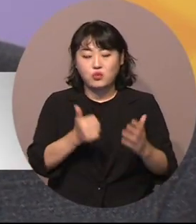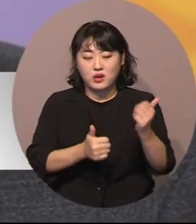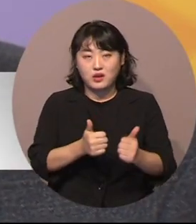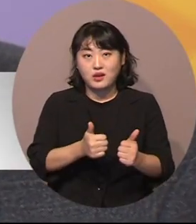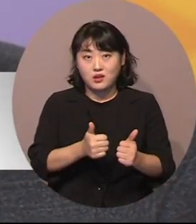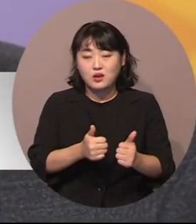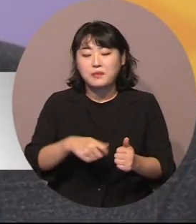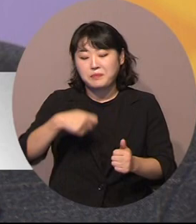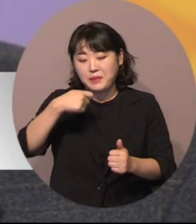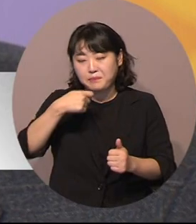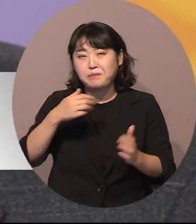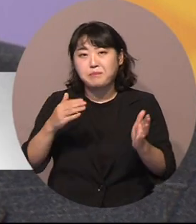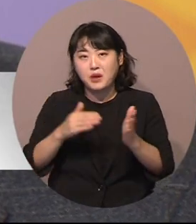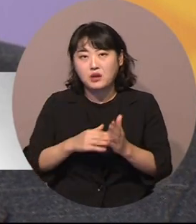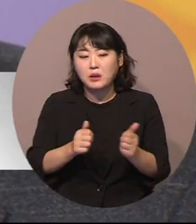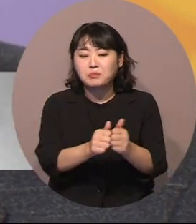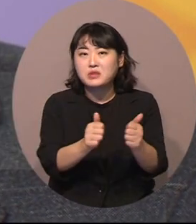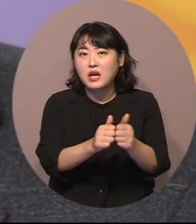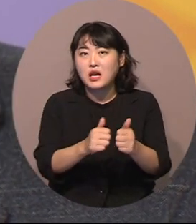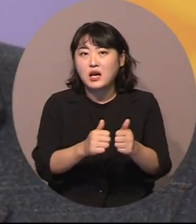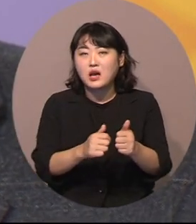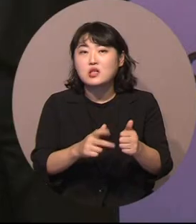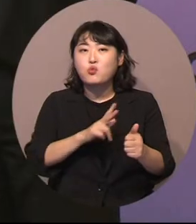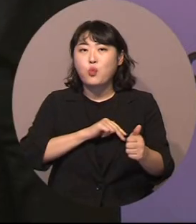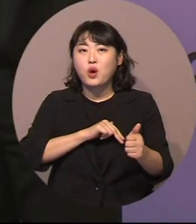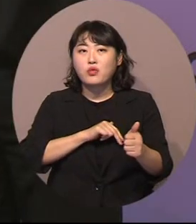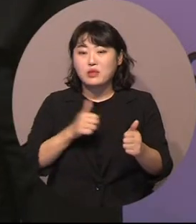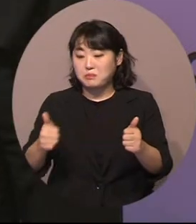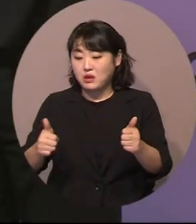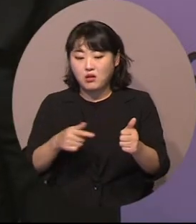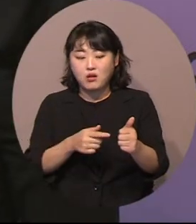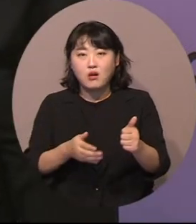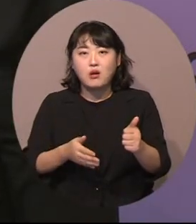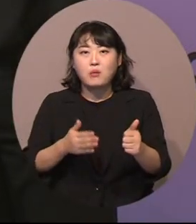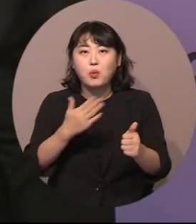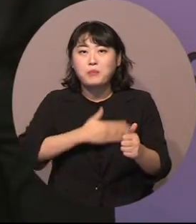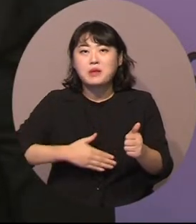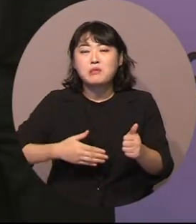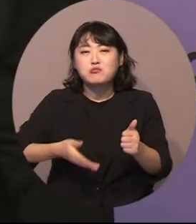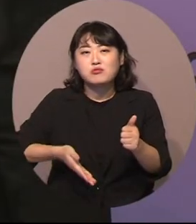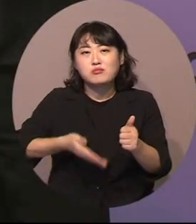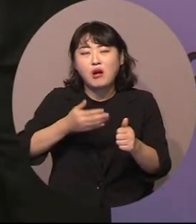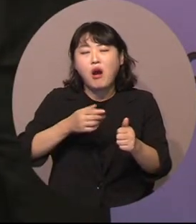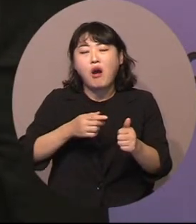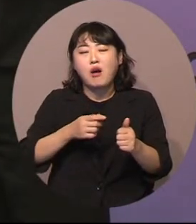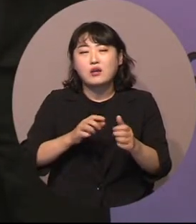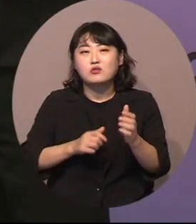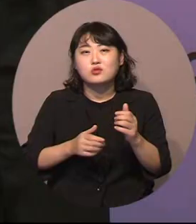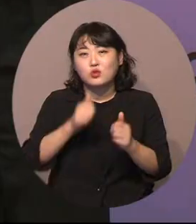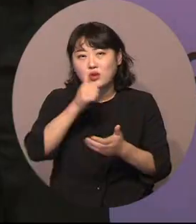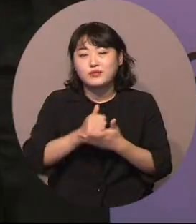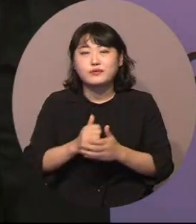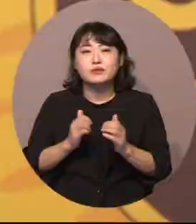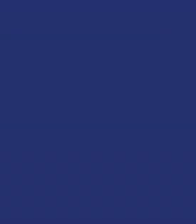뒤 남성의원 두 명의 신체 일부를 만지는 등 추행한 혐의 등으로 기소됐습니다